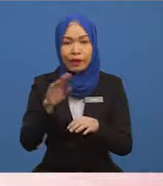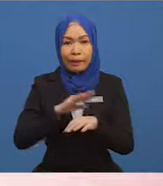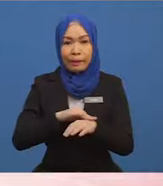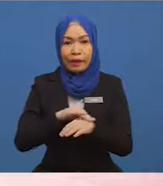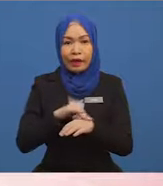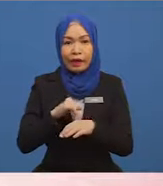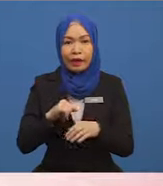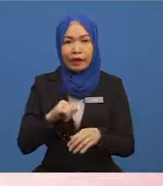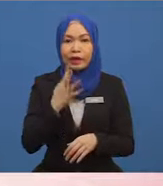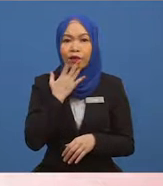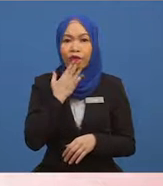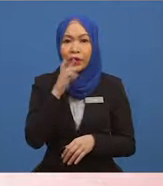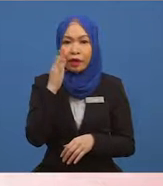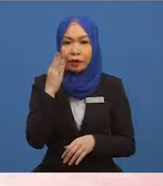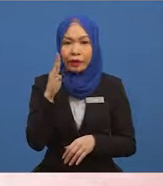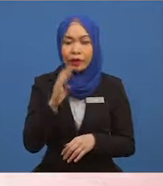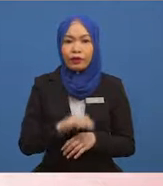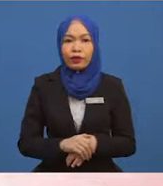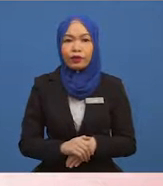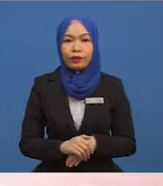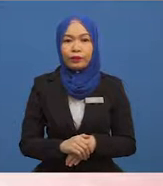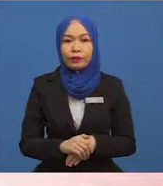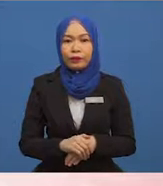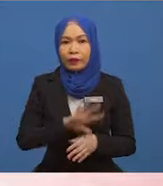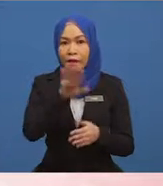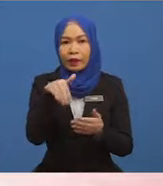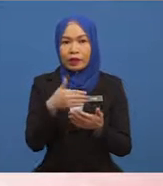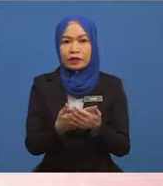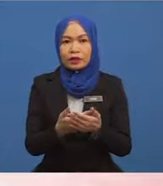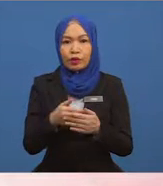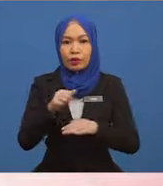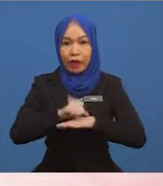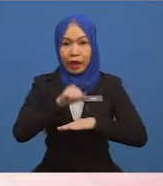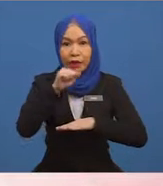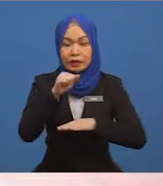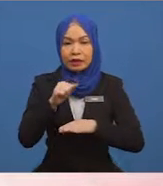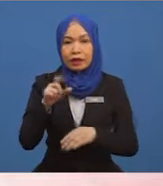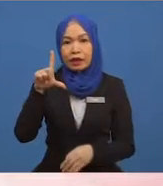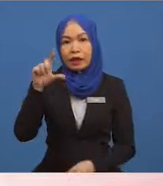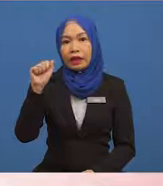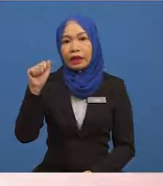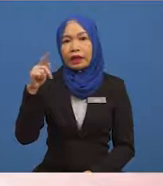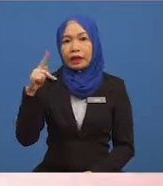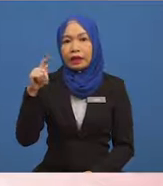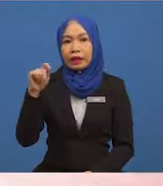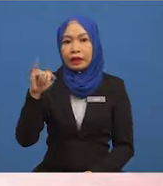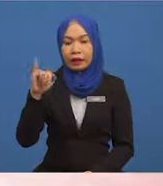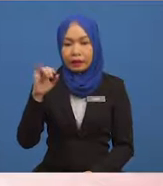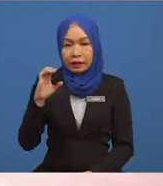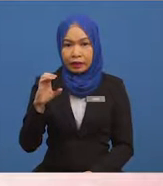yang berwarna biru. Semua asid laktik yang terkumpul dalam badan